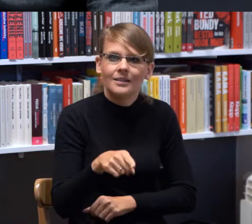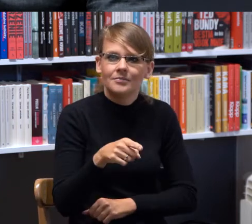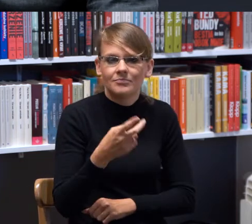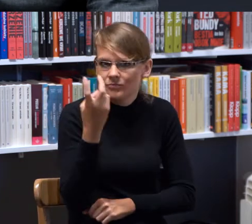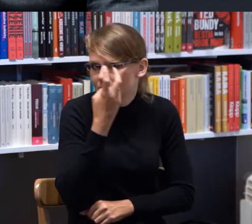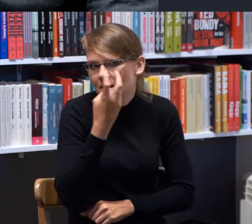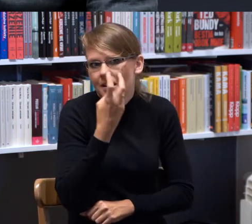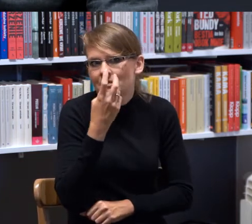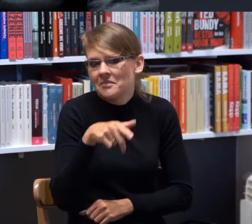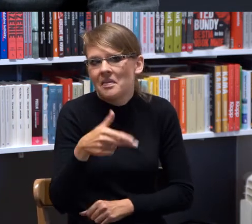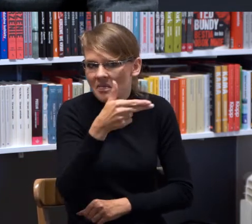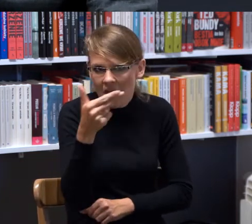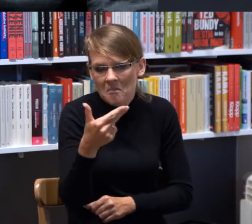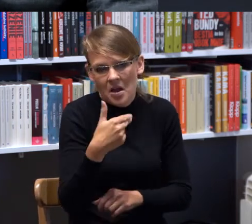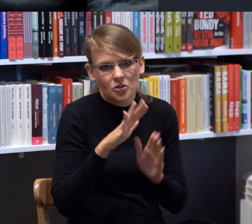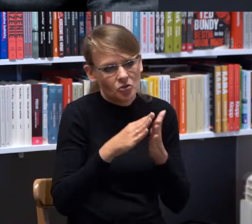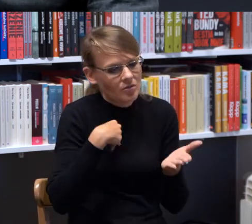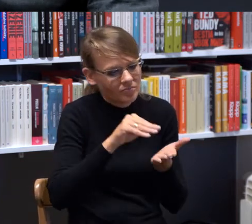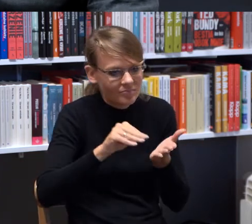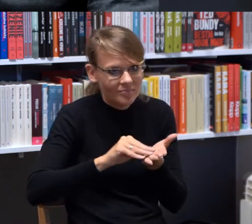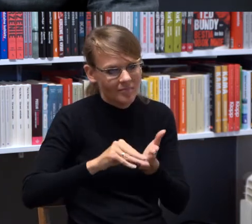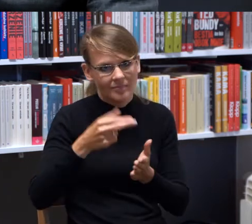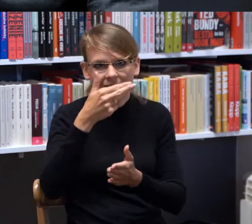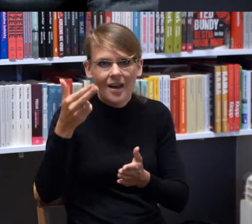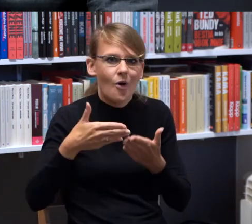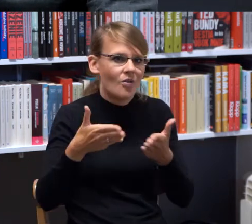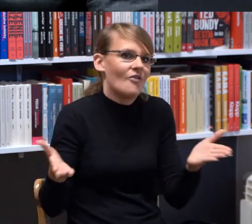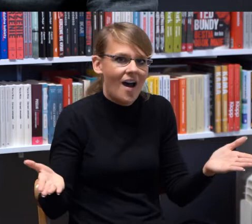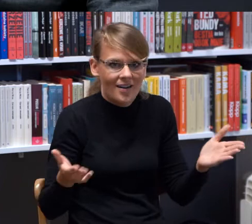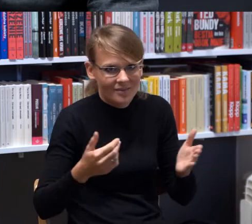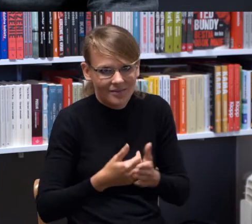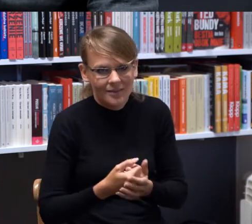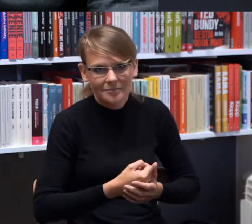że mogę otworzyć ten temat w książce, nie zamykając go, bo w sumie nie zamykam żadnego.